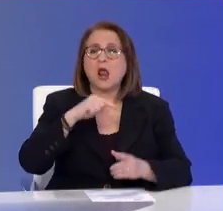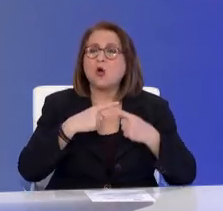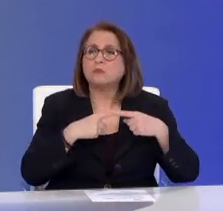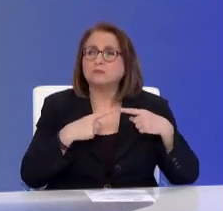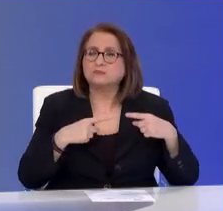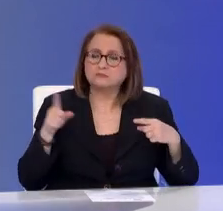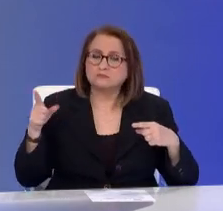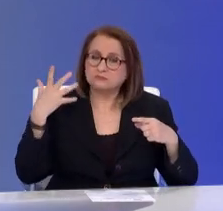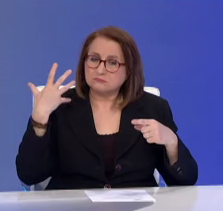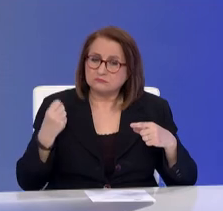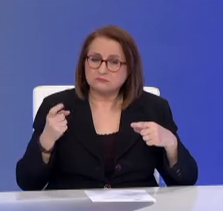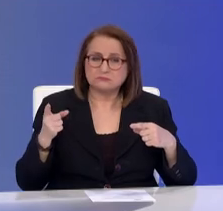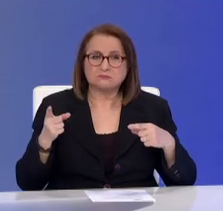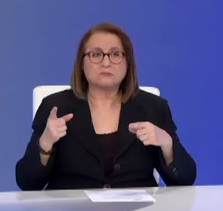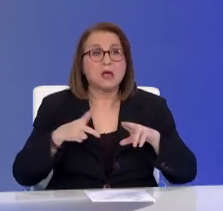κράτους